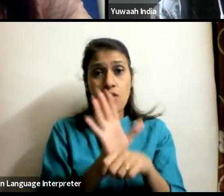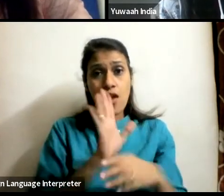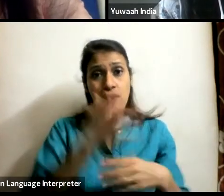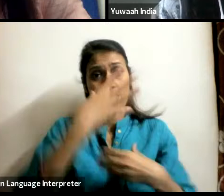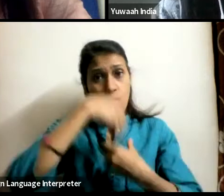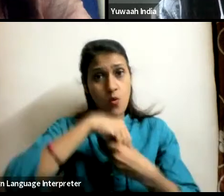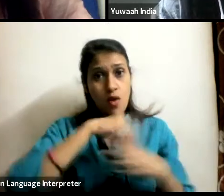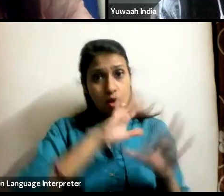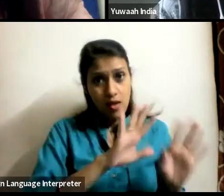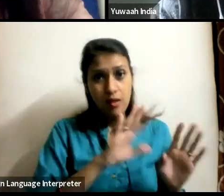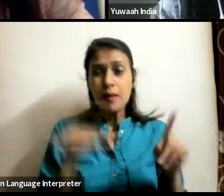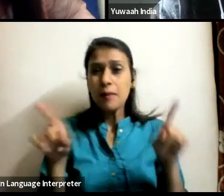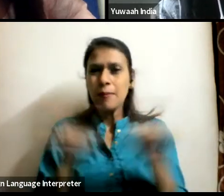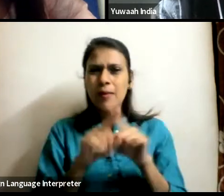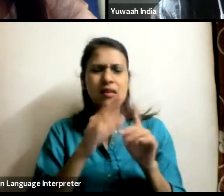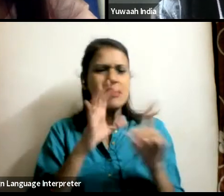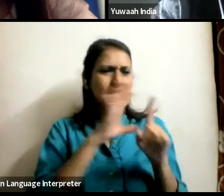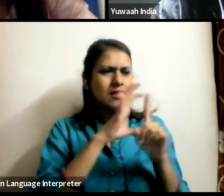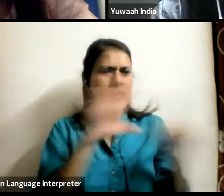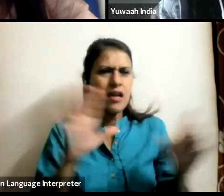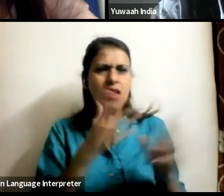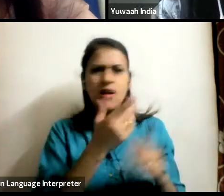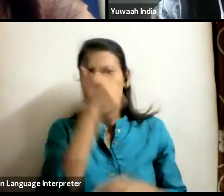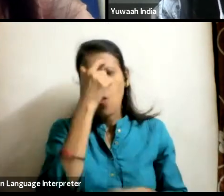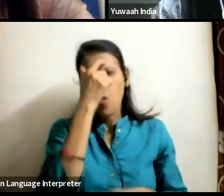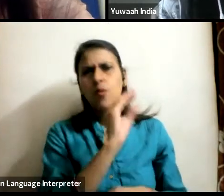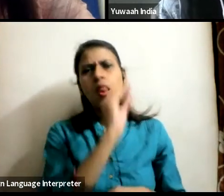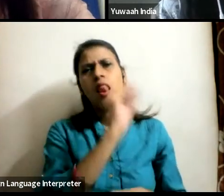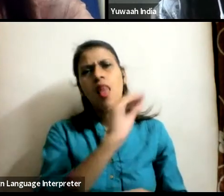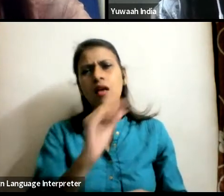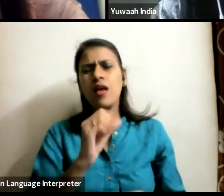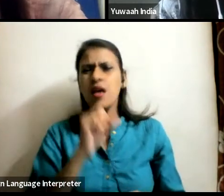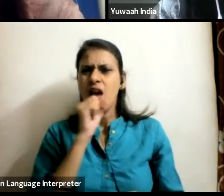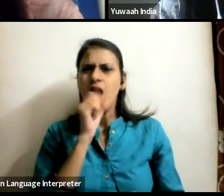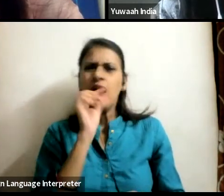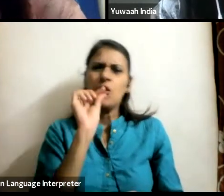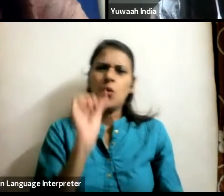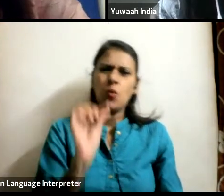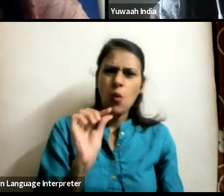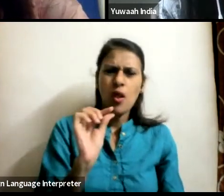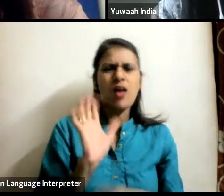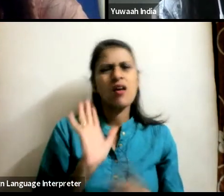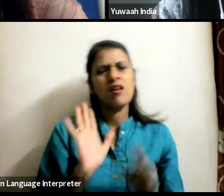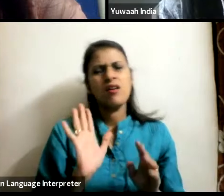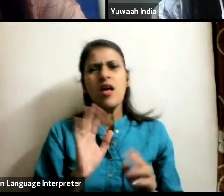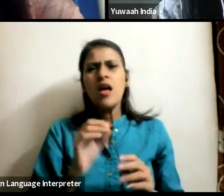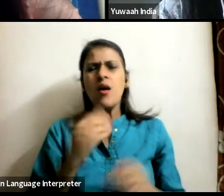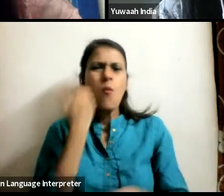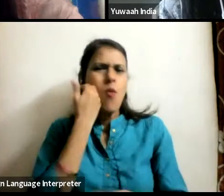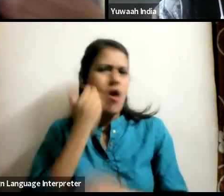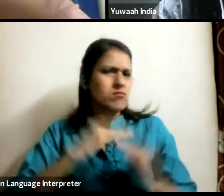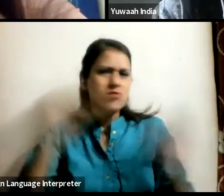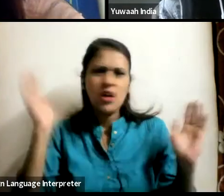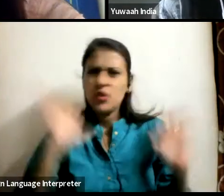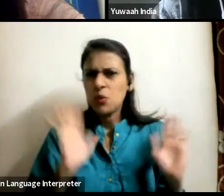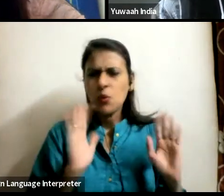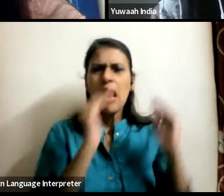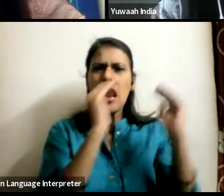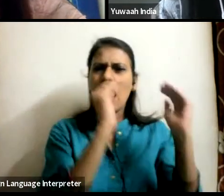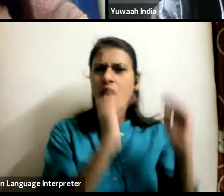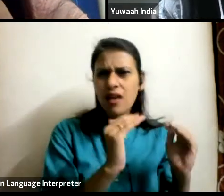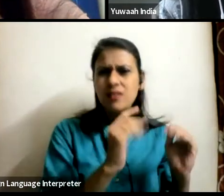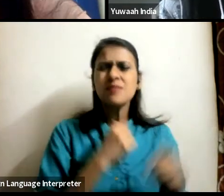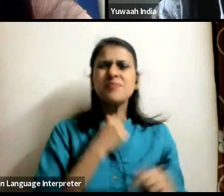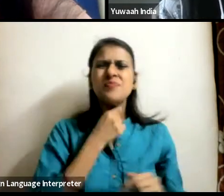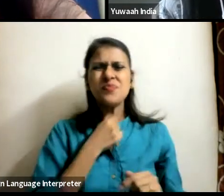दैट सिक, सैचुरेशन ठीक है, बुखार नहीं है, खांसी उतनी है जो घर में मैनेज हो सकती है, थोड़ा बहुत गला खराब